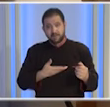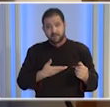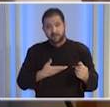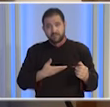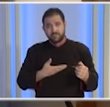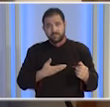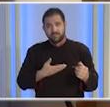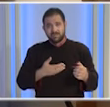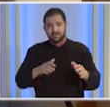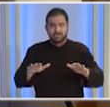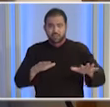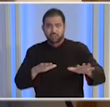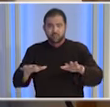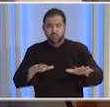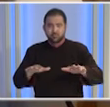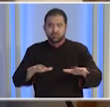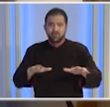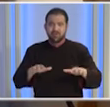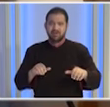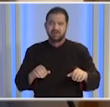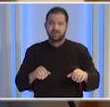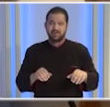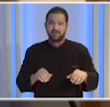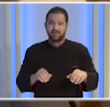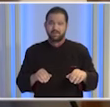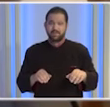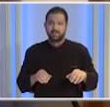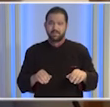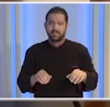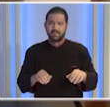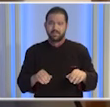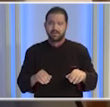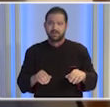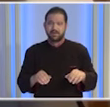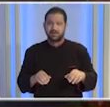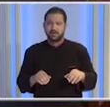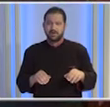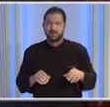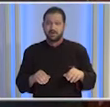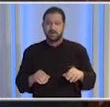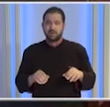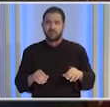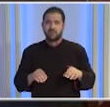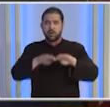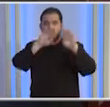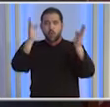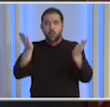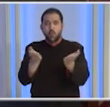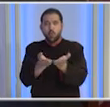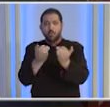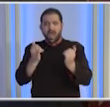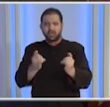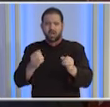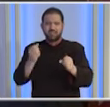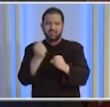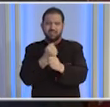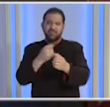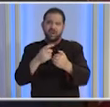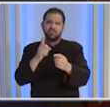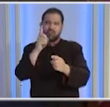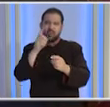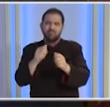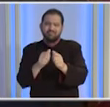să zdruncină structura aia grozava sistemului nervos. Pentru că acolo se face o ruptură, o rană